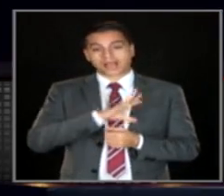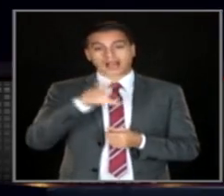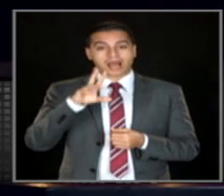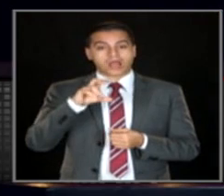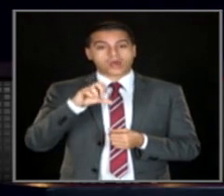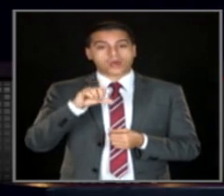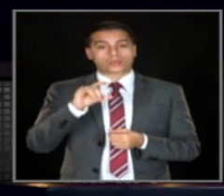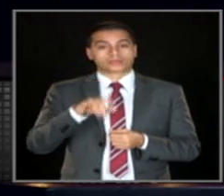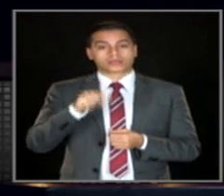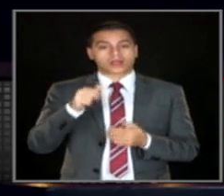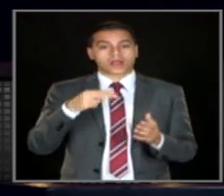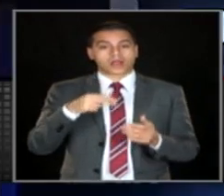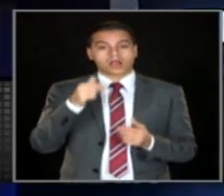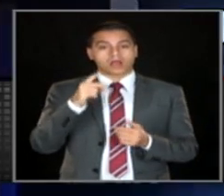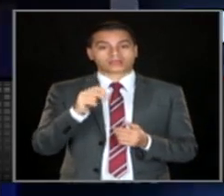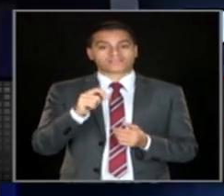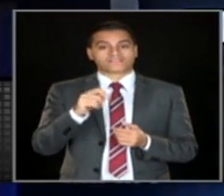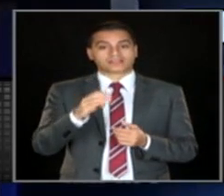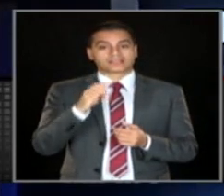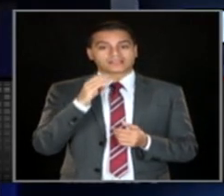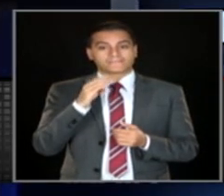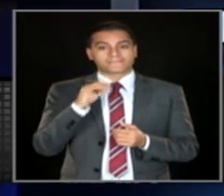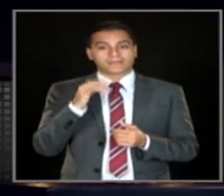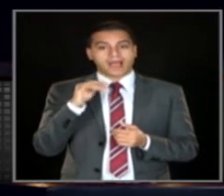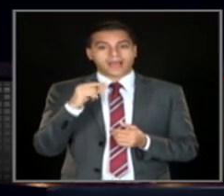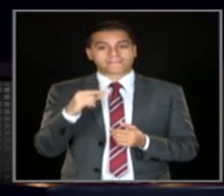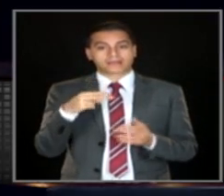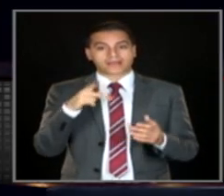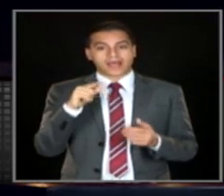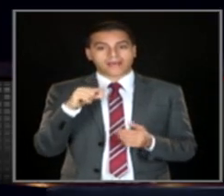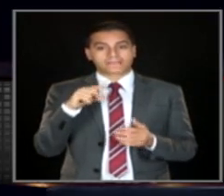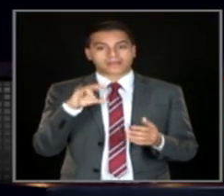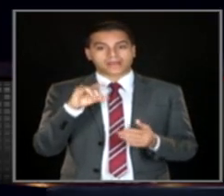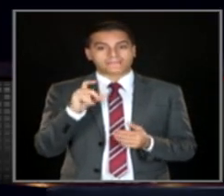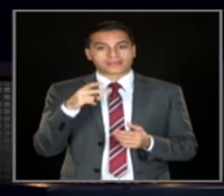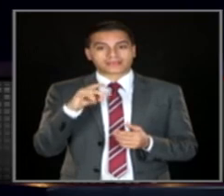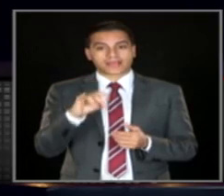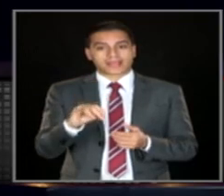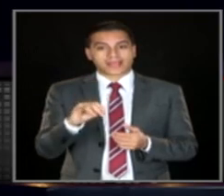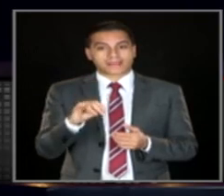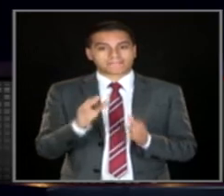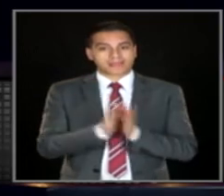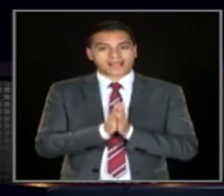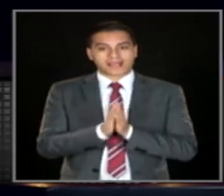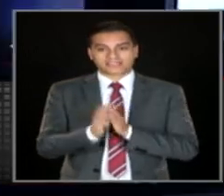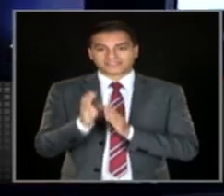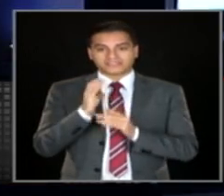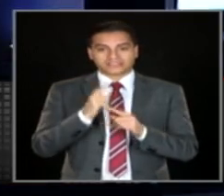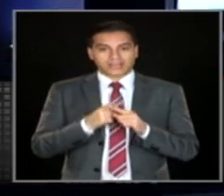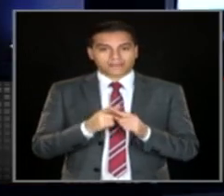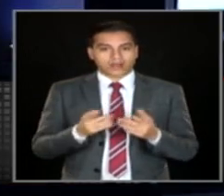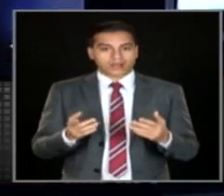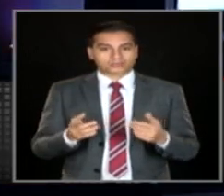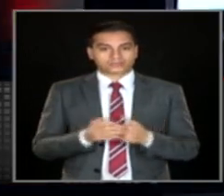كلاوديا عاطف، إجابتك؟ محمد عبد المنعم. محمد عبد المنعم، للأسف إجابة